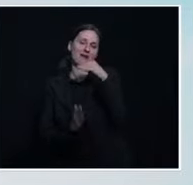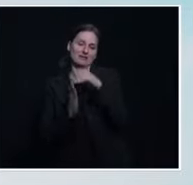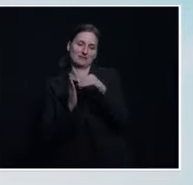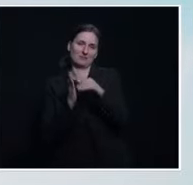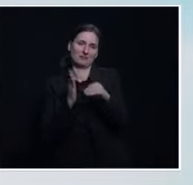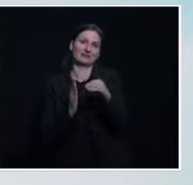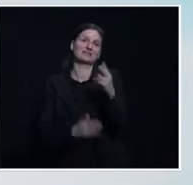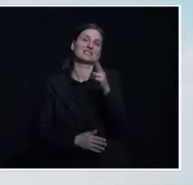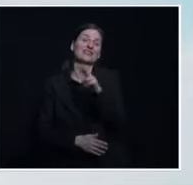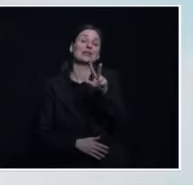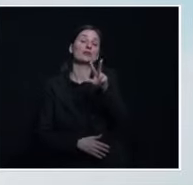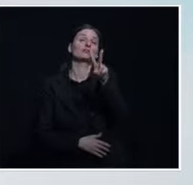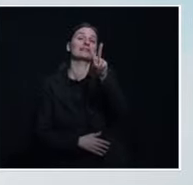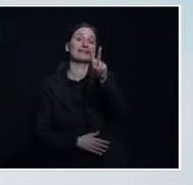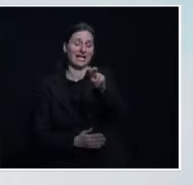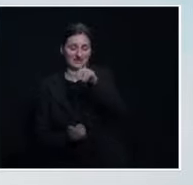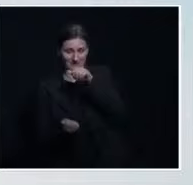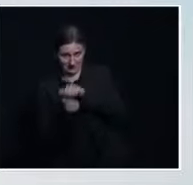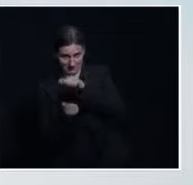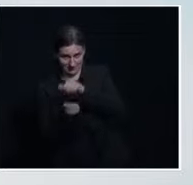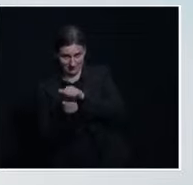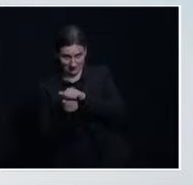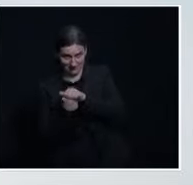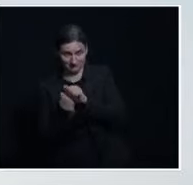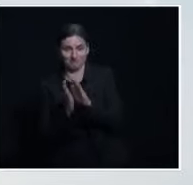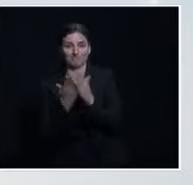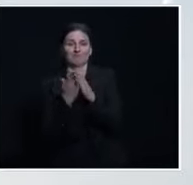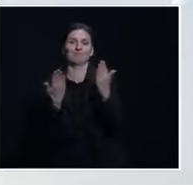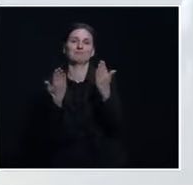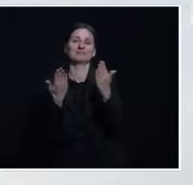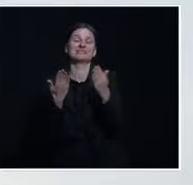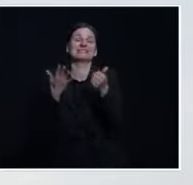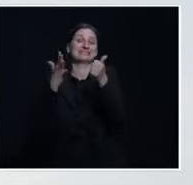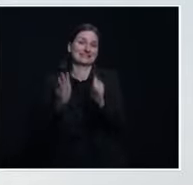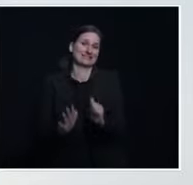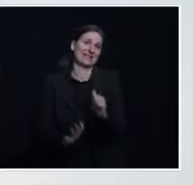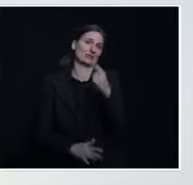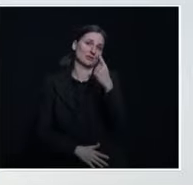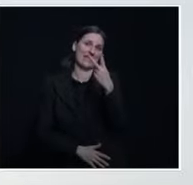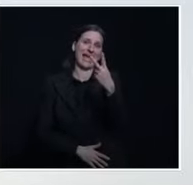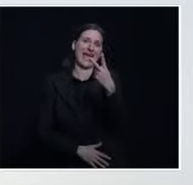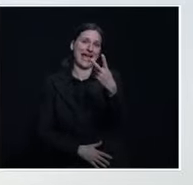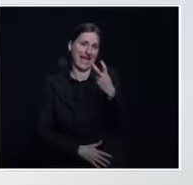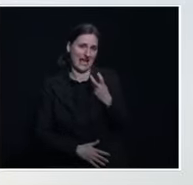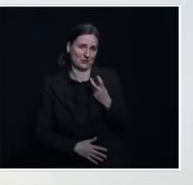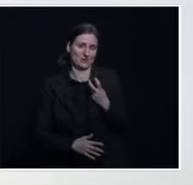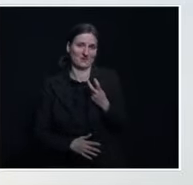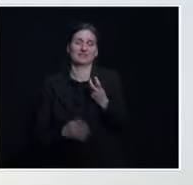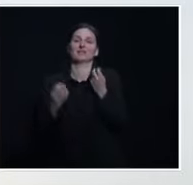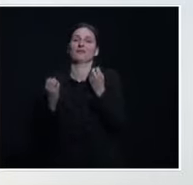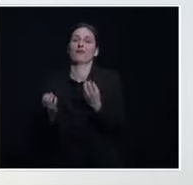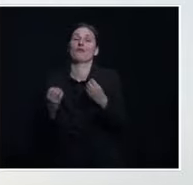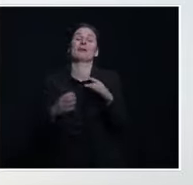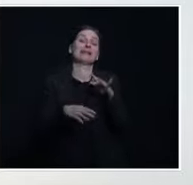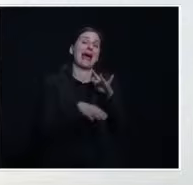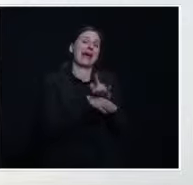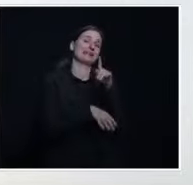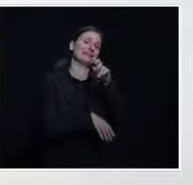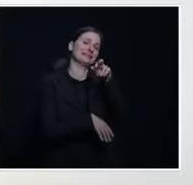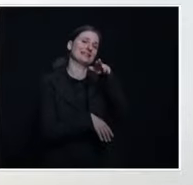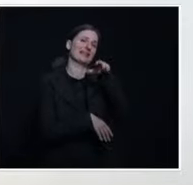September 2023 vorgestellt wurde, hat 621